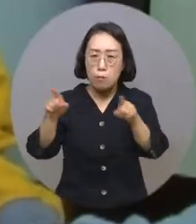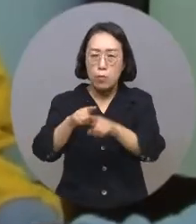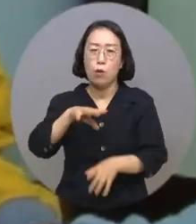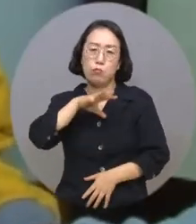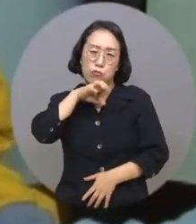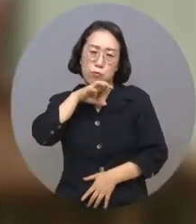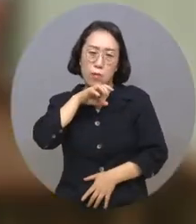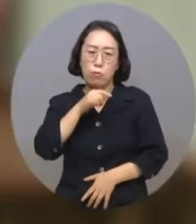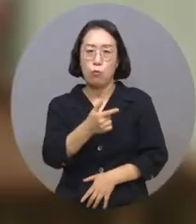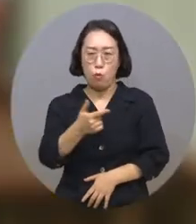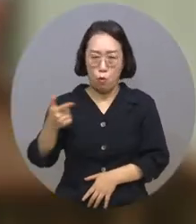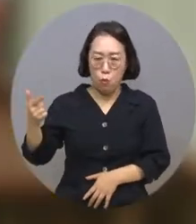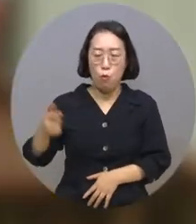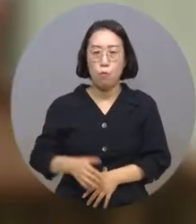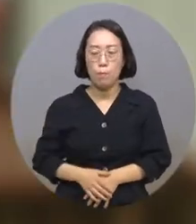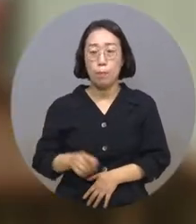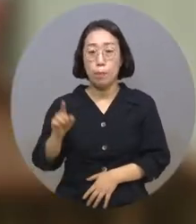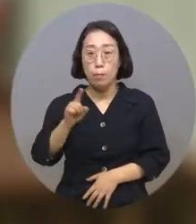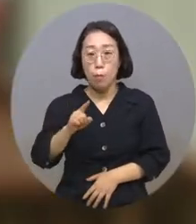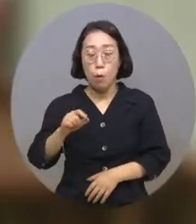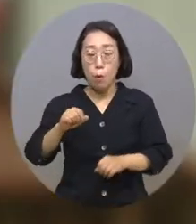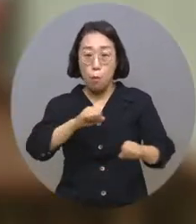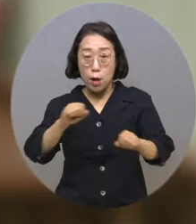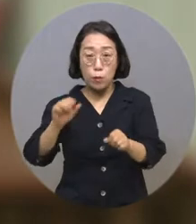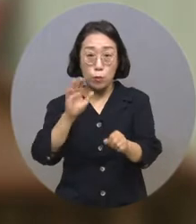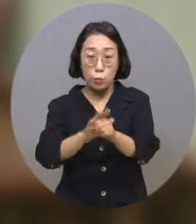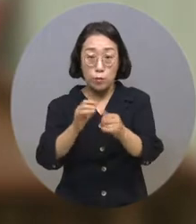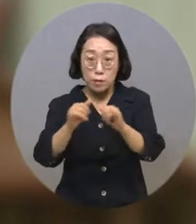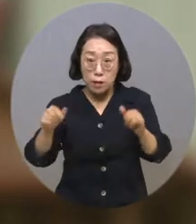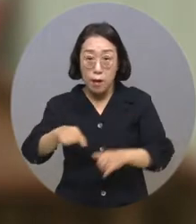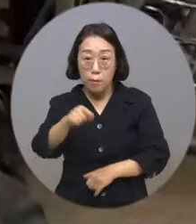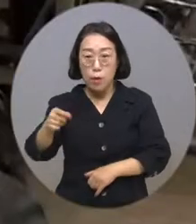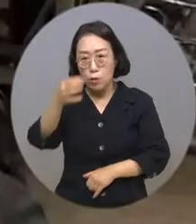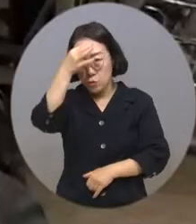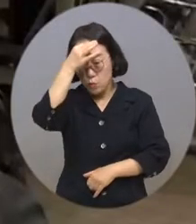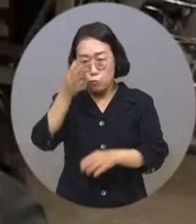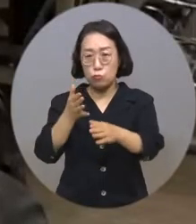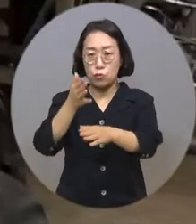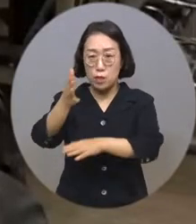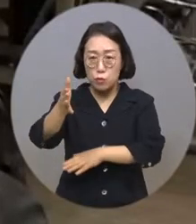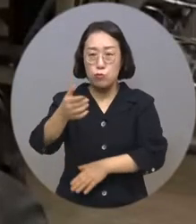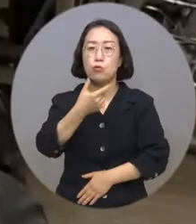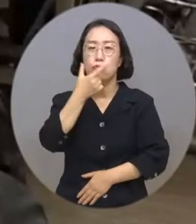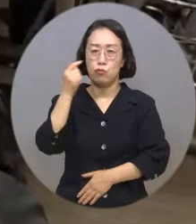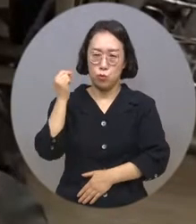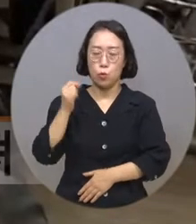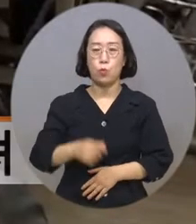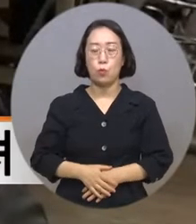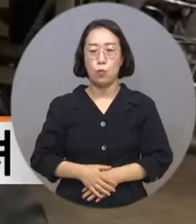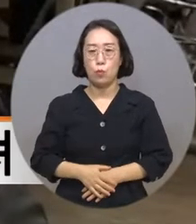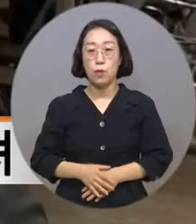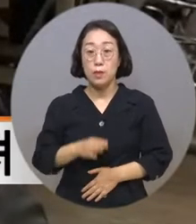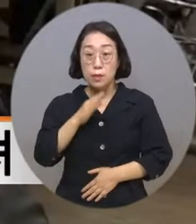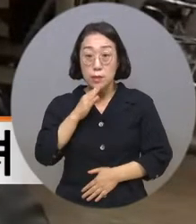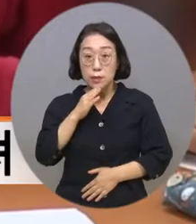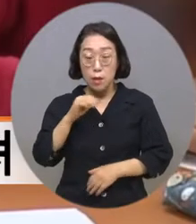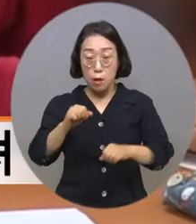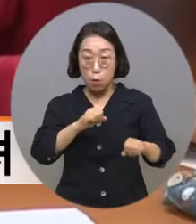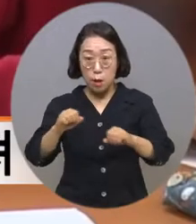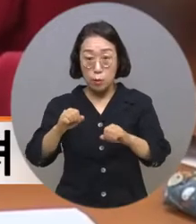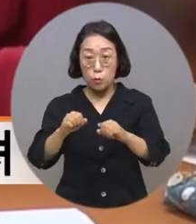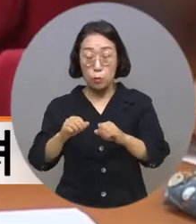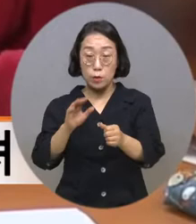상황입니다. 바로 활동지원사의 전문성 부족이 그 문제로 제기되고 있습니다. 실제 활동지원사의